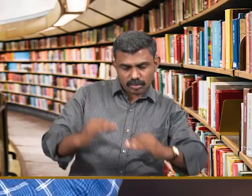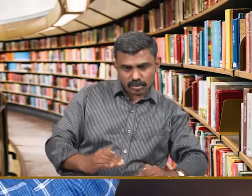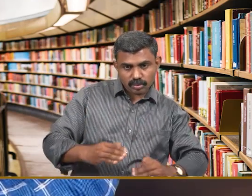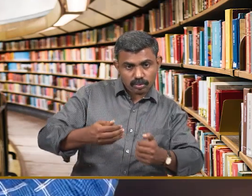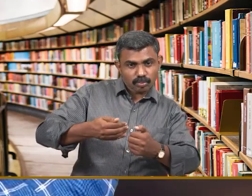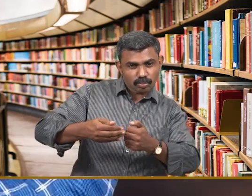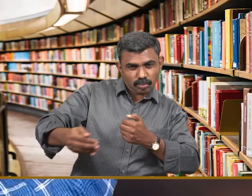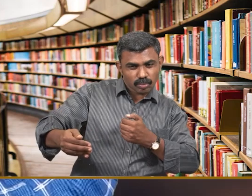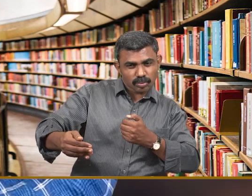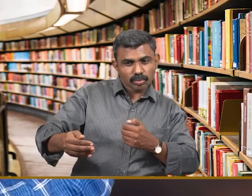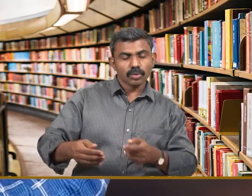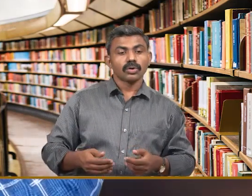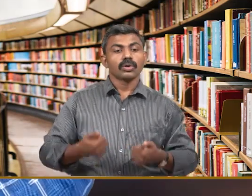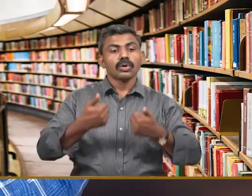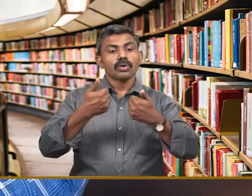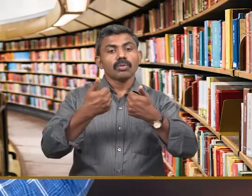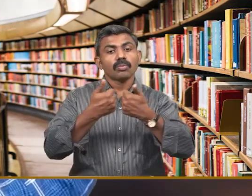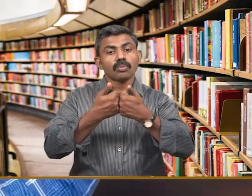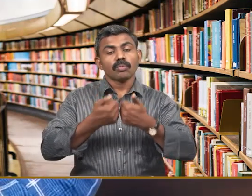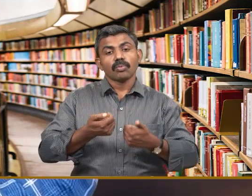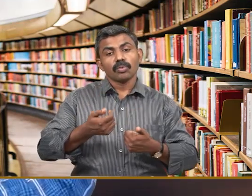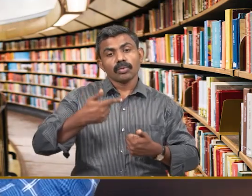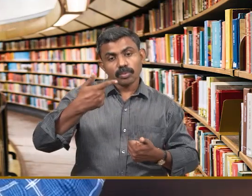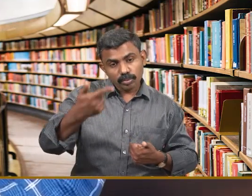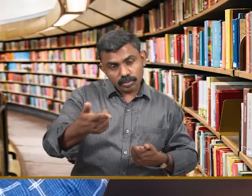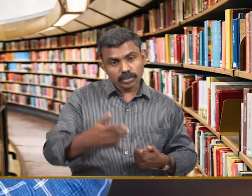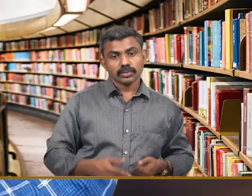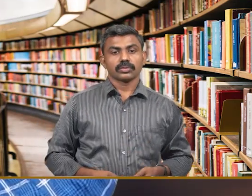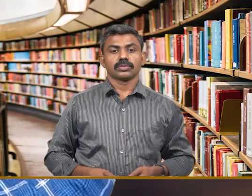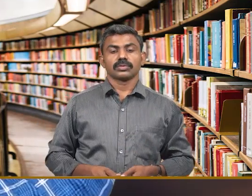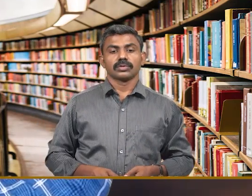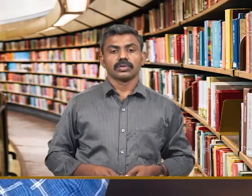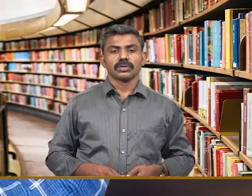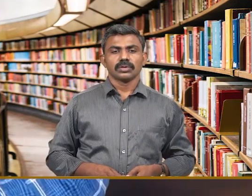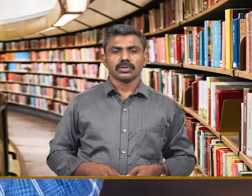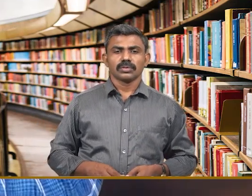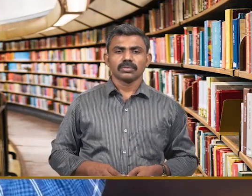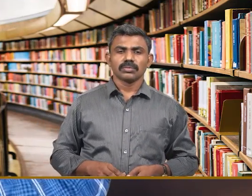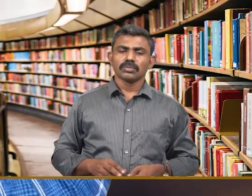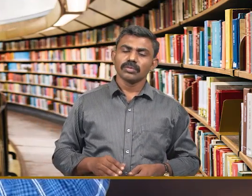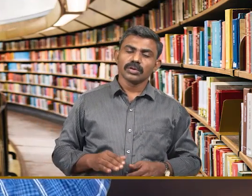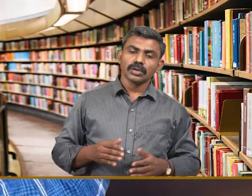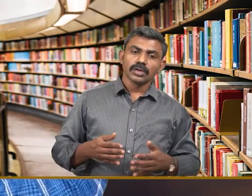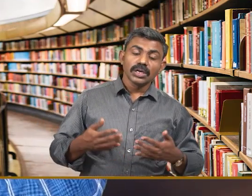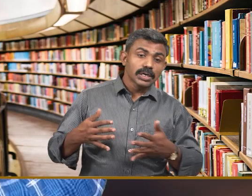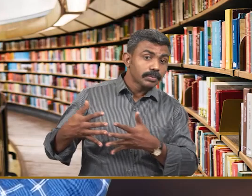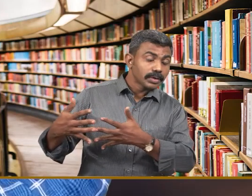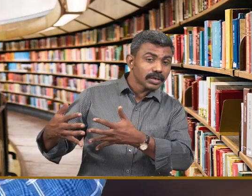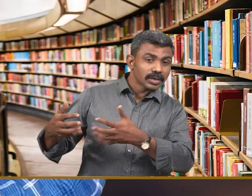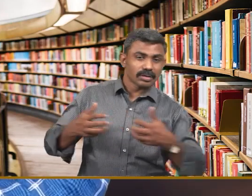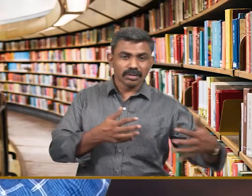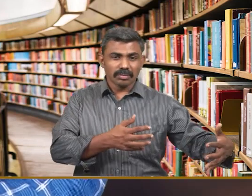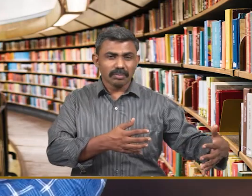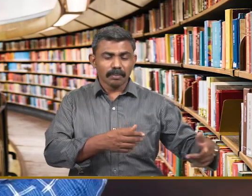மூணாவதாக பார்த்திங்கன்னா இந்த போர் இழப்பீடு, இதுதான் வந்து மிகப்பெரிய பாதிப்பை அவங்களுக்கு ஏற்படுத்துச்சு. ஏன் அப்படின்னா அவங்க வந்து இப்போ நேச நாடுகள் வந்து இப்போ பிரிட்டனாக